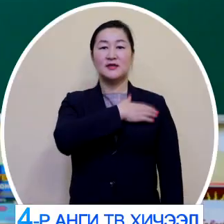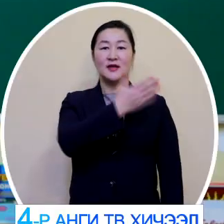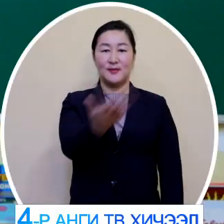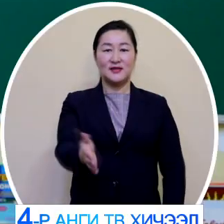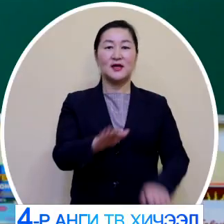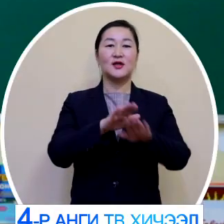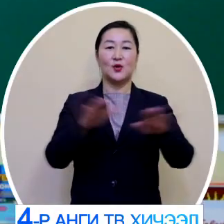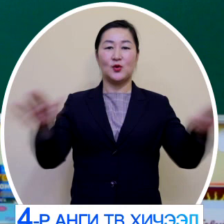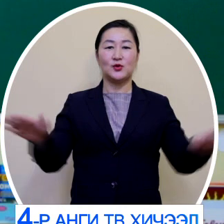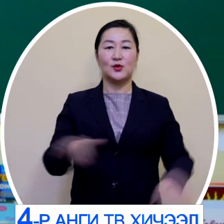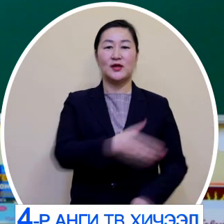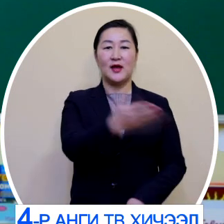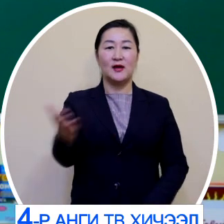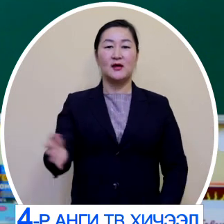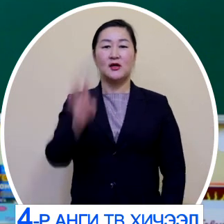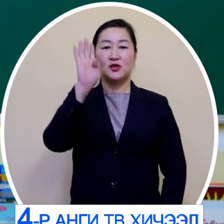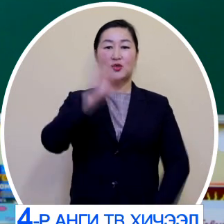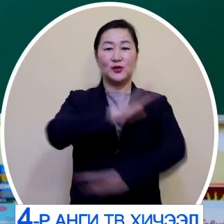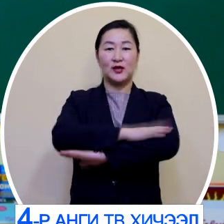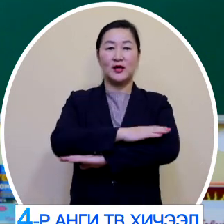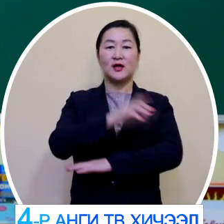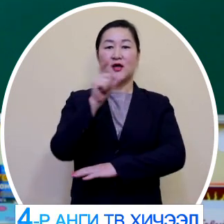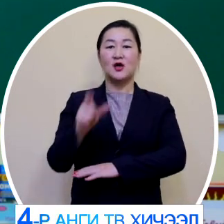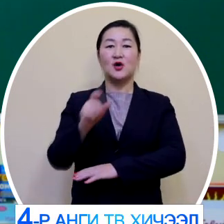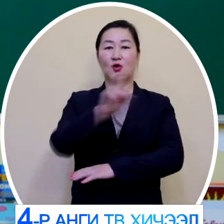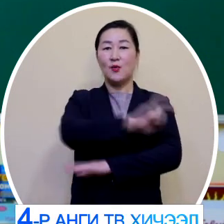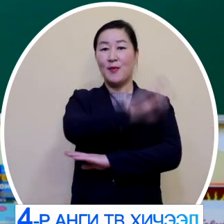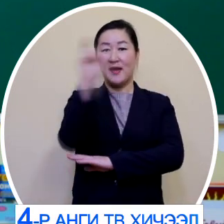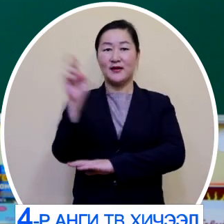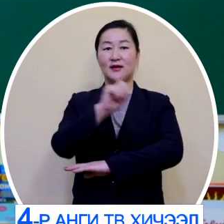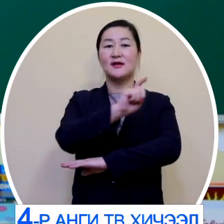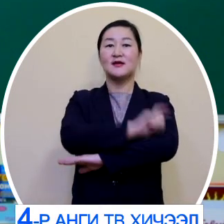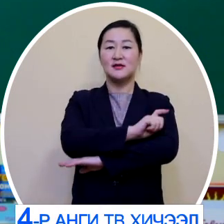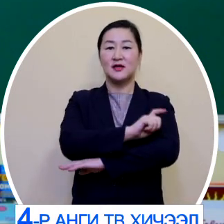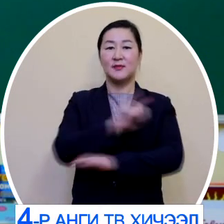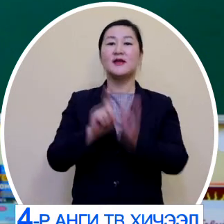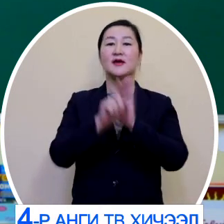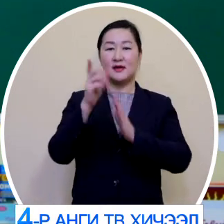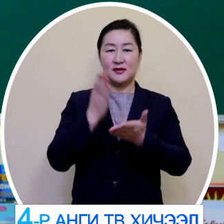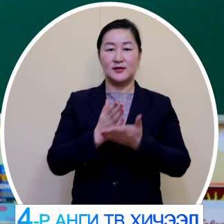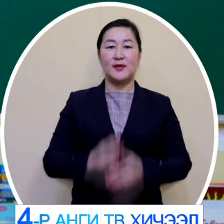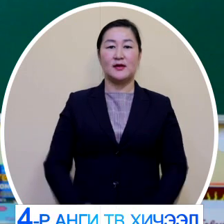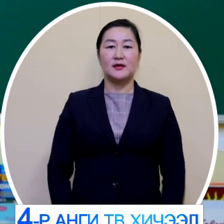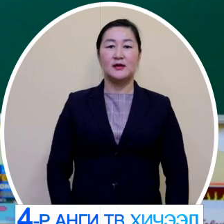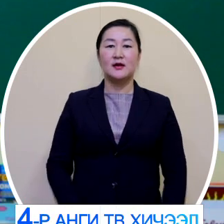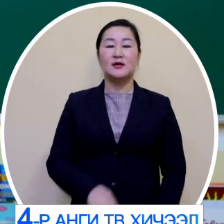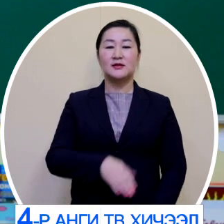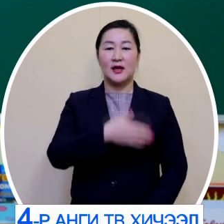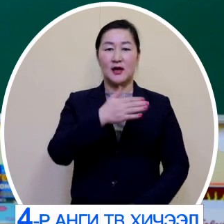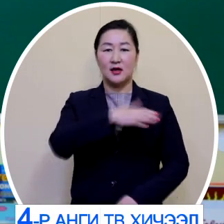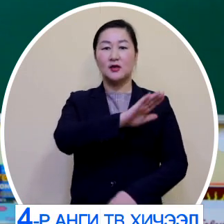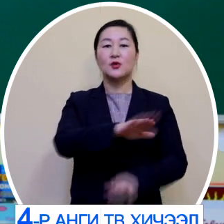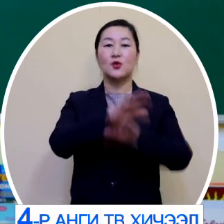Сайн байцгаана уу хүмүүс ээ. 4-р ангийн хүн байгаль хичээл маань эхлэхэд бэлэн болоод байна. Та бүхэн маань сурах бичгээ, хичээлийн